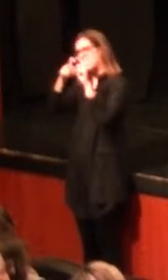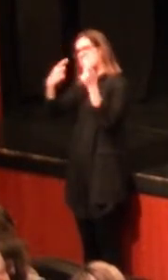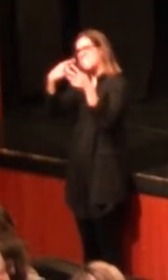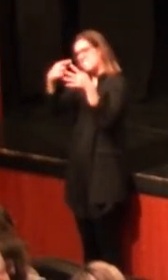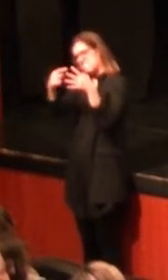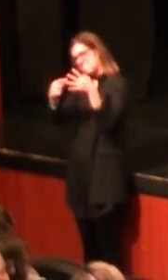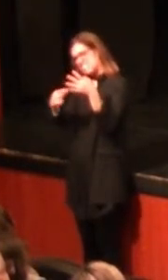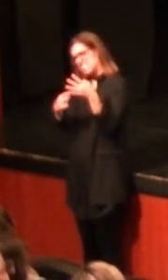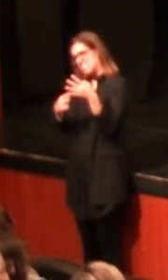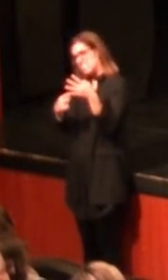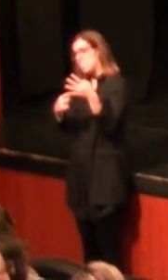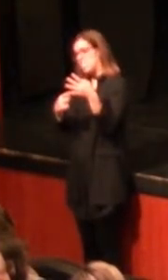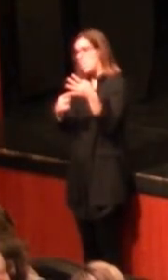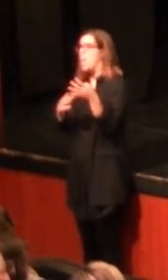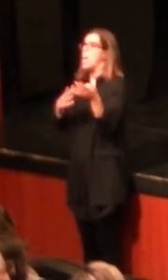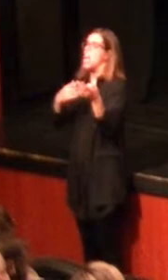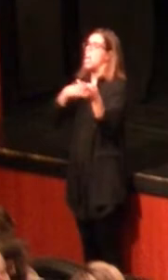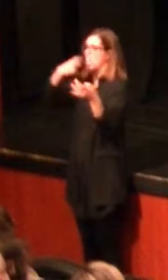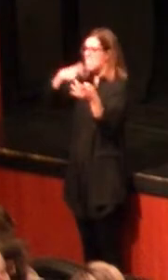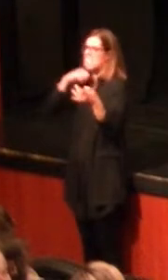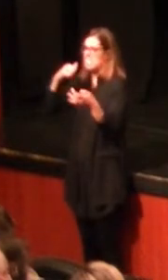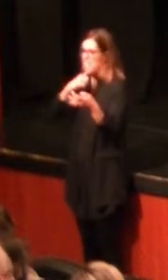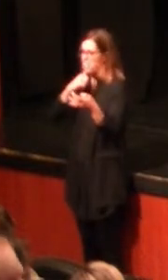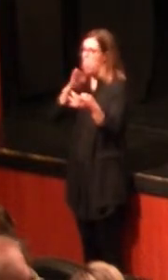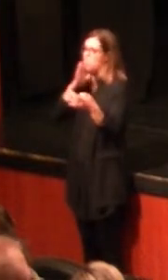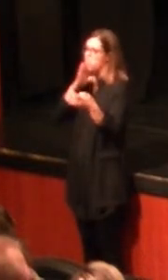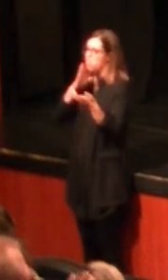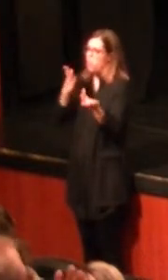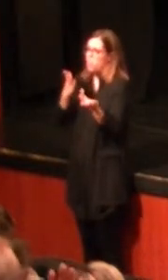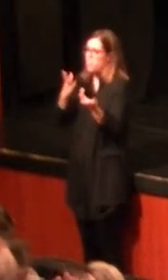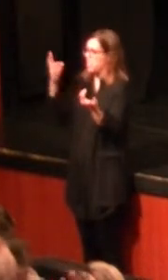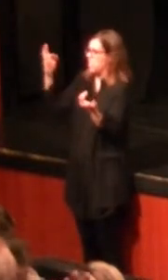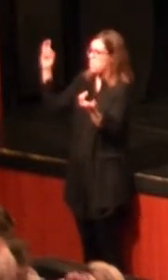Qui som, o d'on venim i cap on anem. I així l'he pensat una mica.